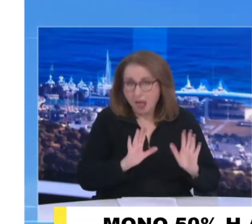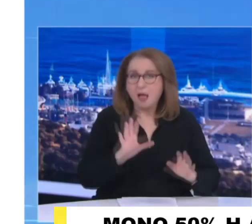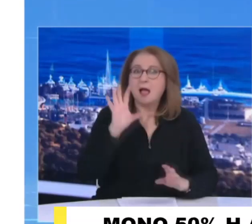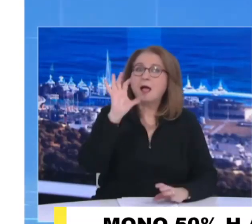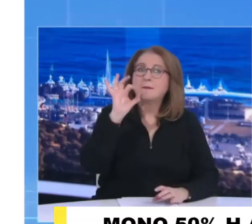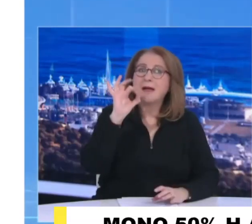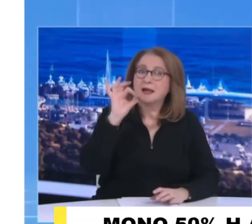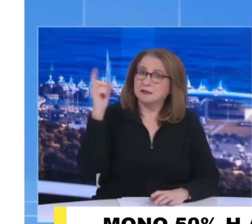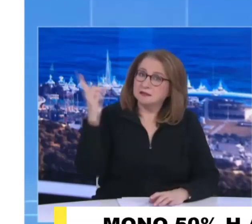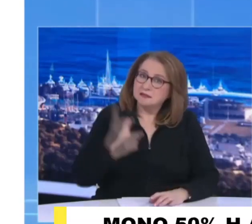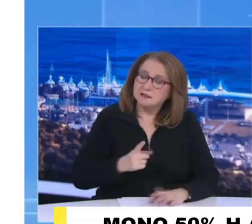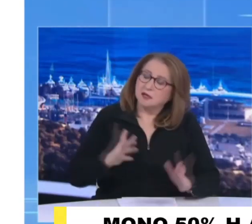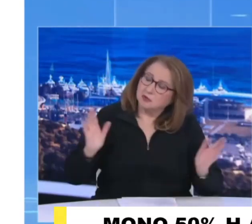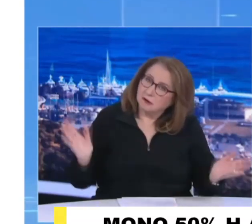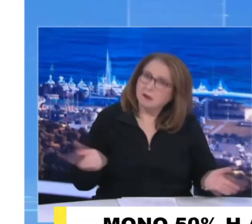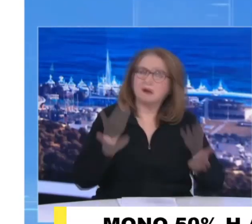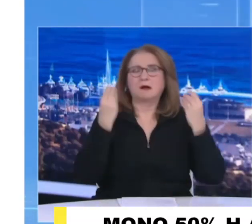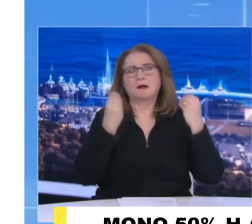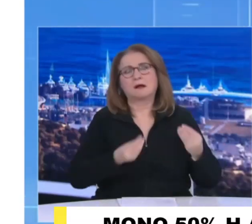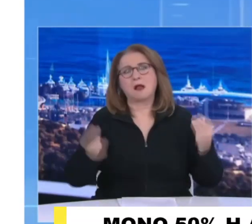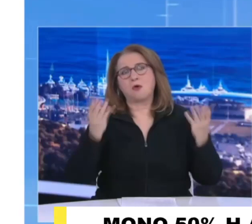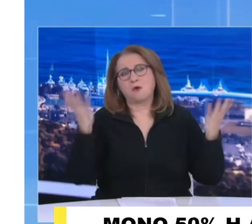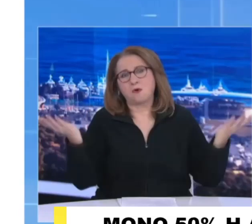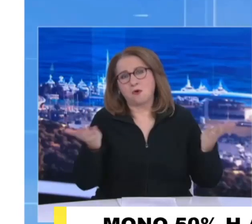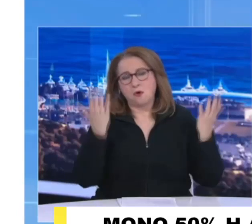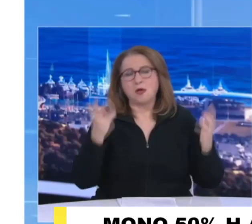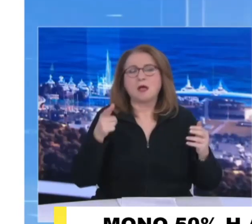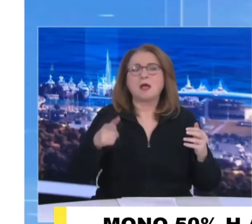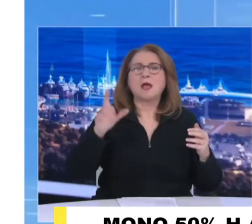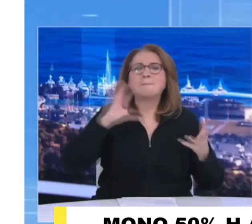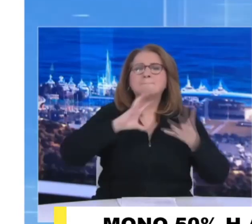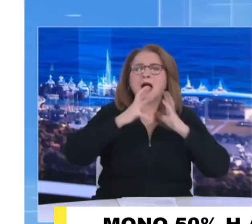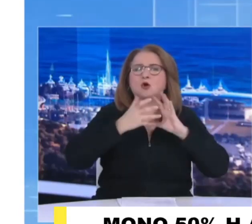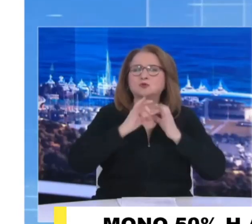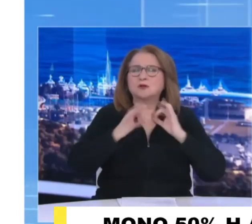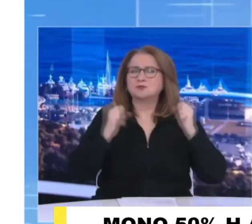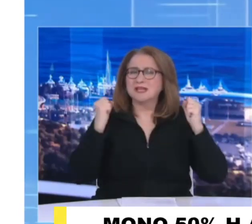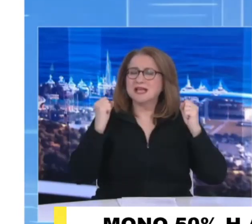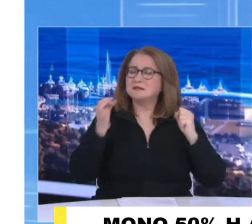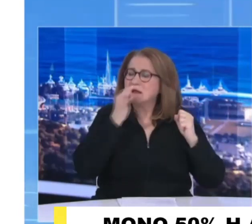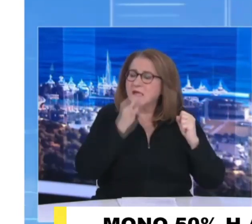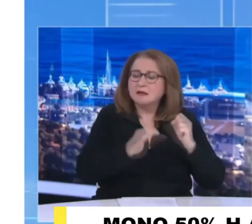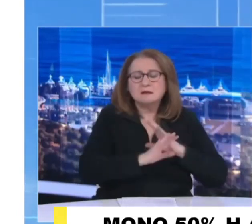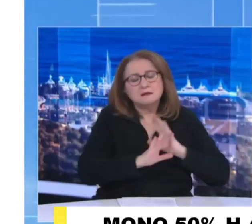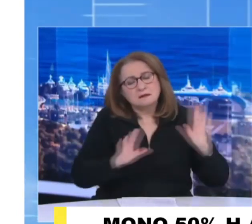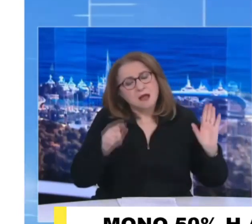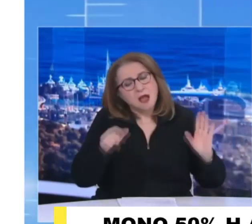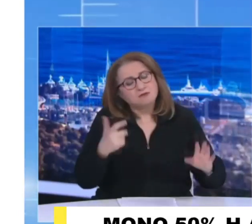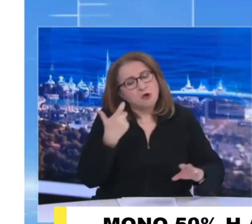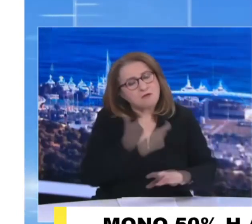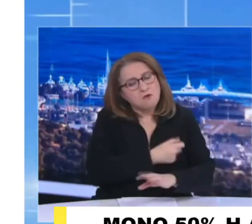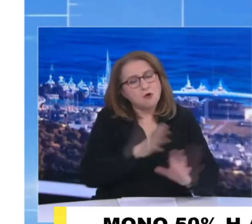50% είναι κριτήριο σύμφωνα με τον FDA χαρακτηρισμού ενός εμβολίου ως